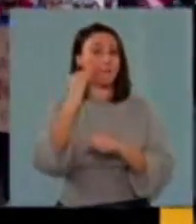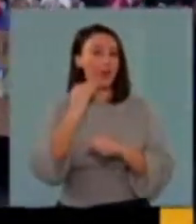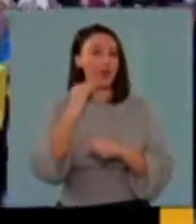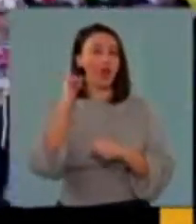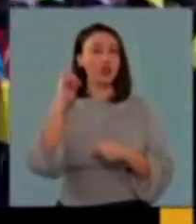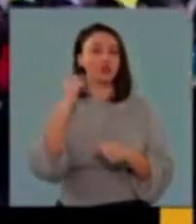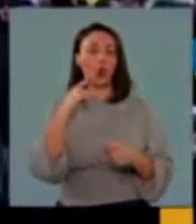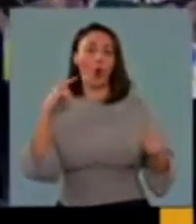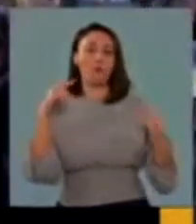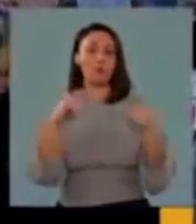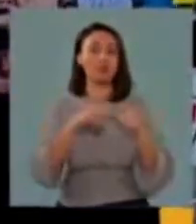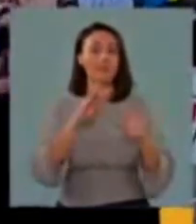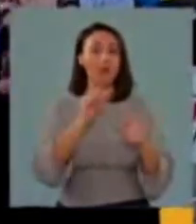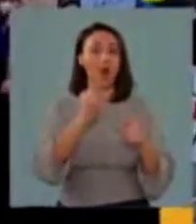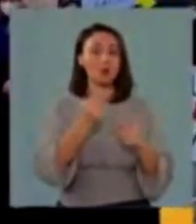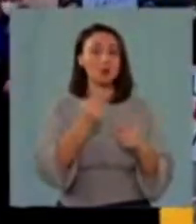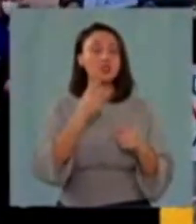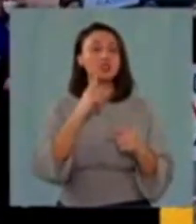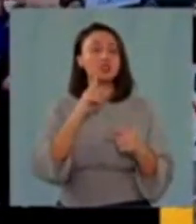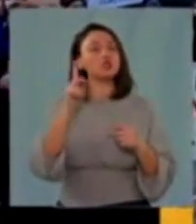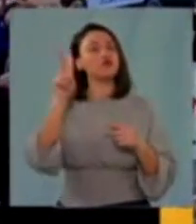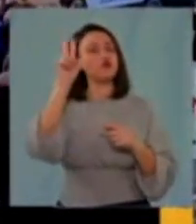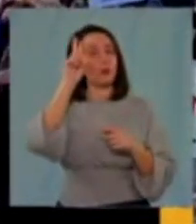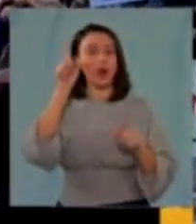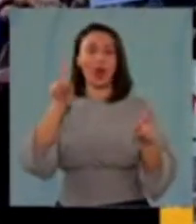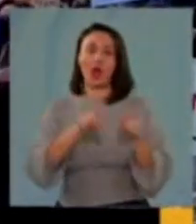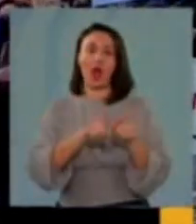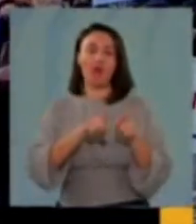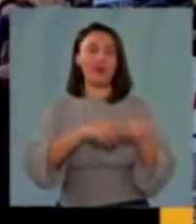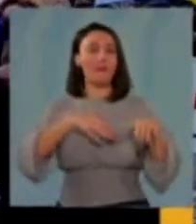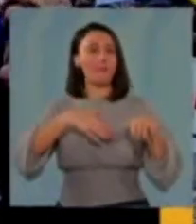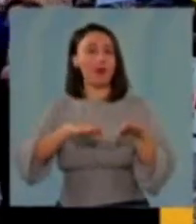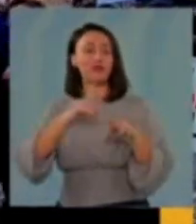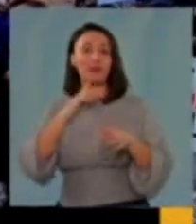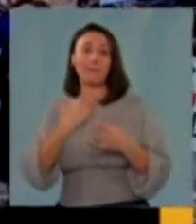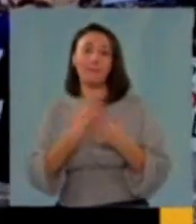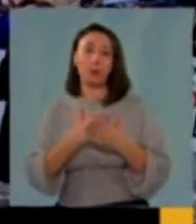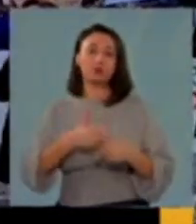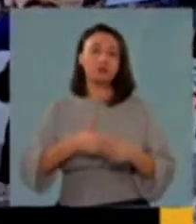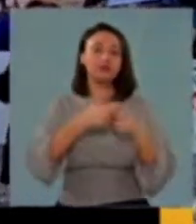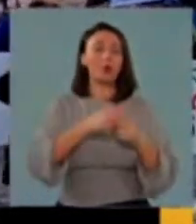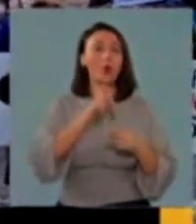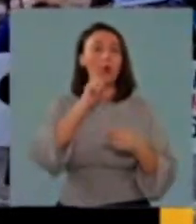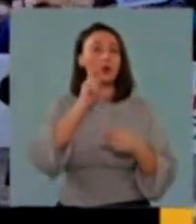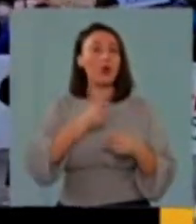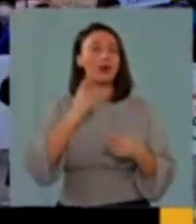și al opoziției din Belarus. Și în Germania au avut loc manifestații în sprijinul ucrainienilor.